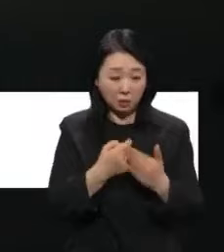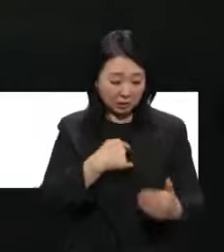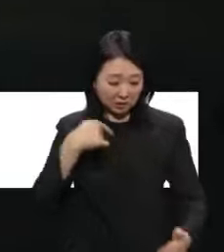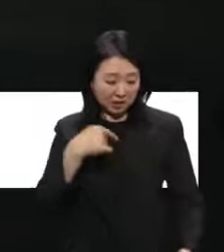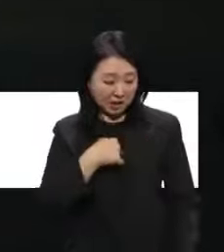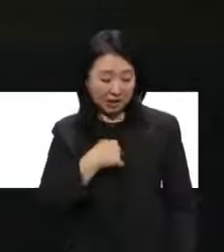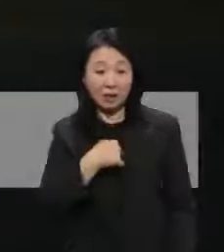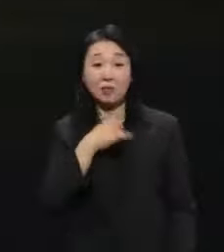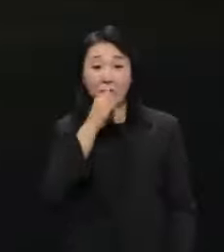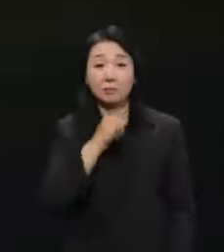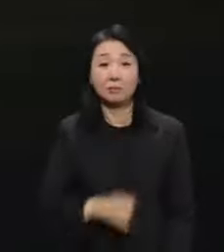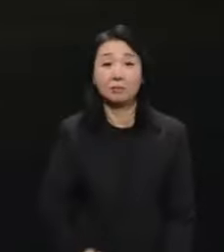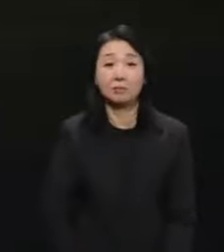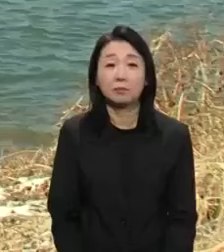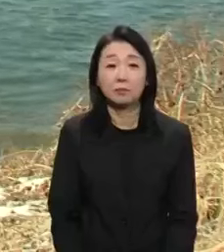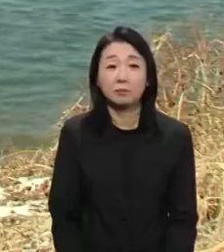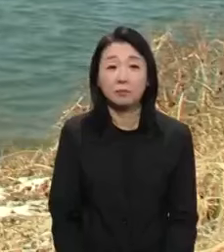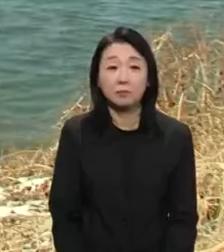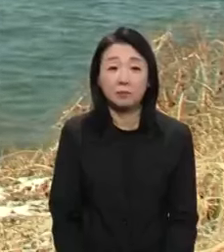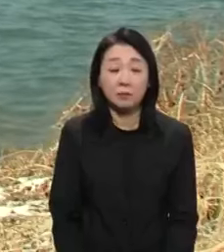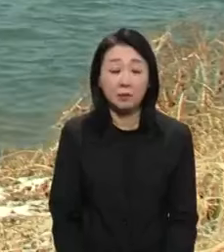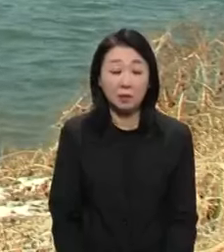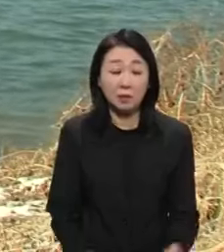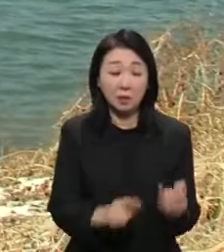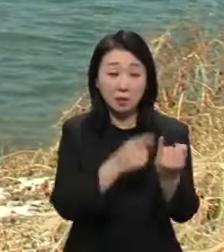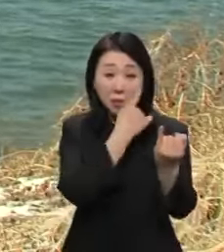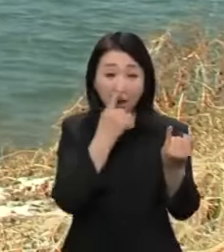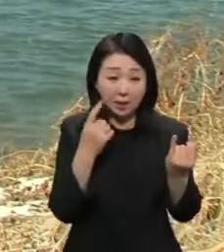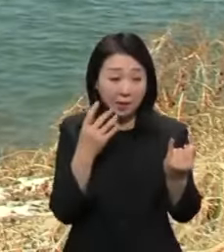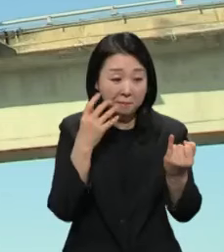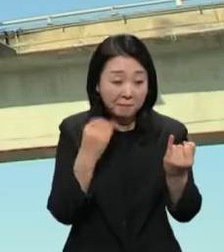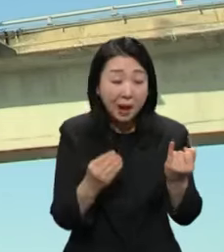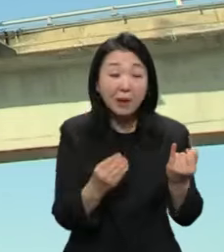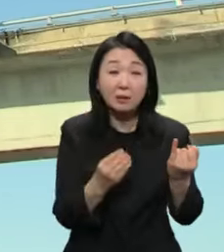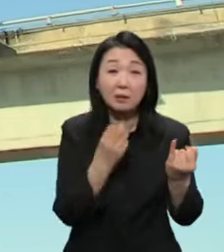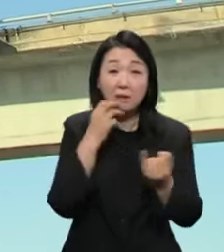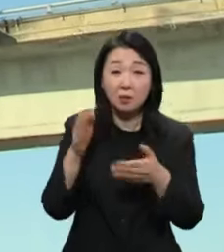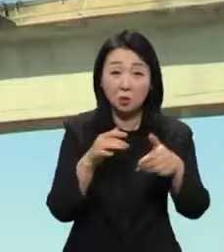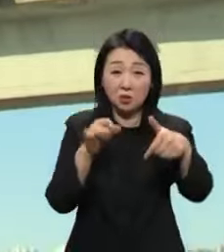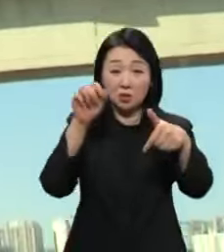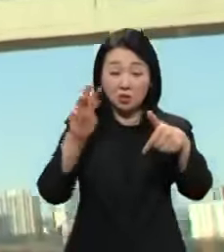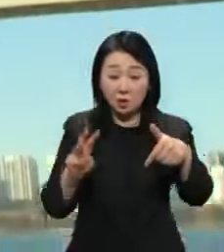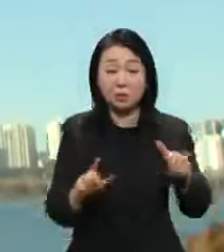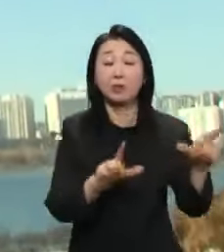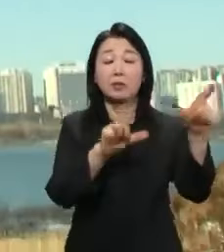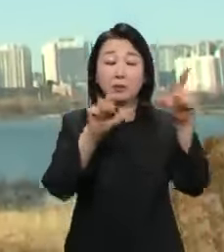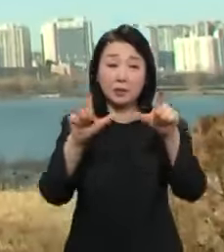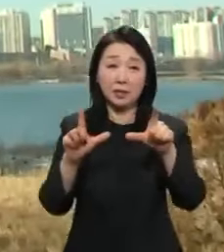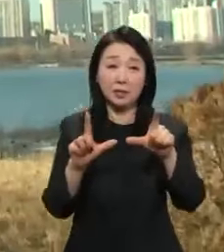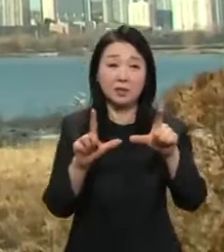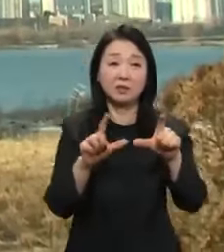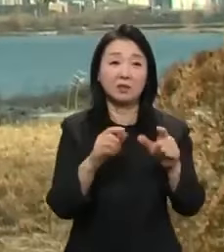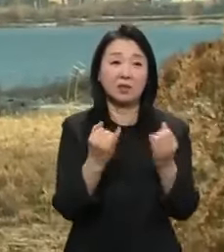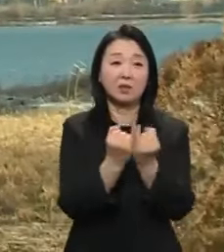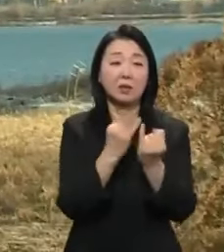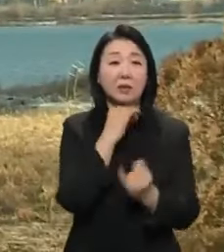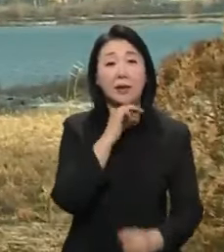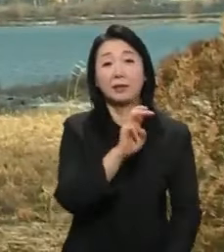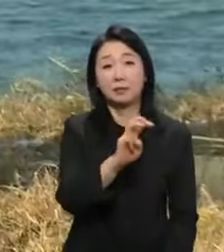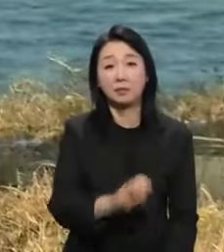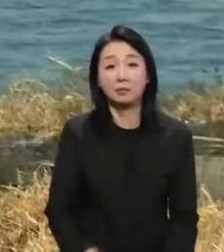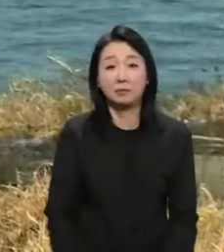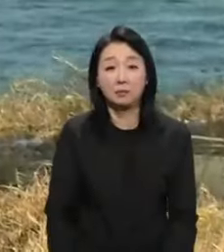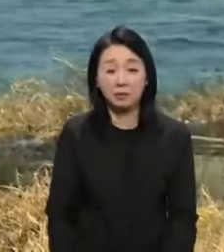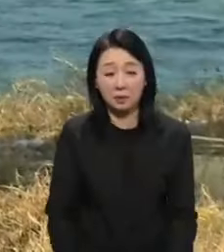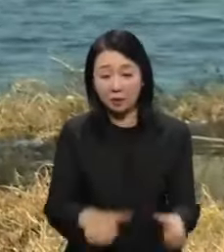꼽혀 있었습니다. 신원을 확인해보니 시신은 경기도 이천에 사는 30대 여성이었습니다. 이 여성 사망